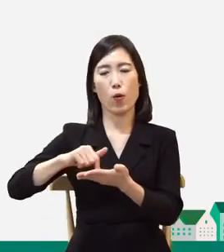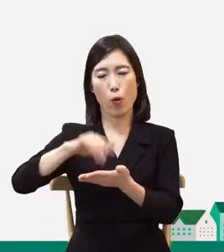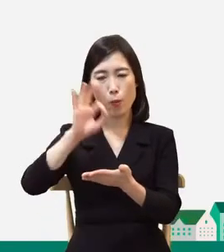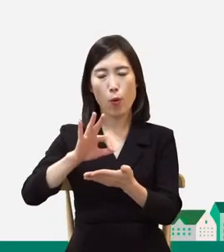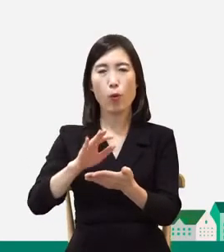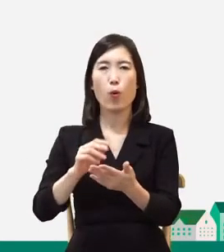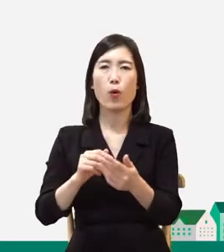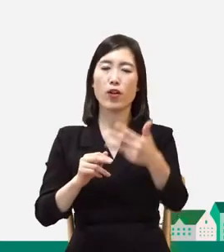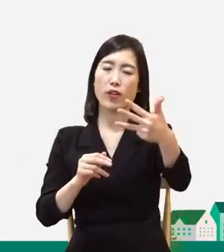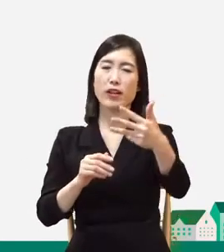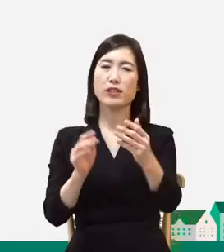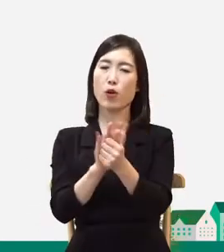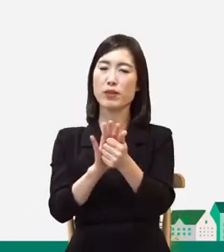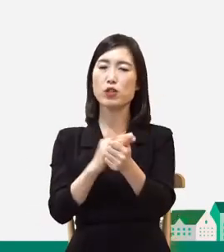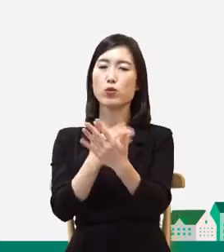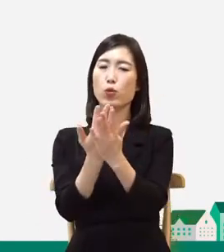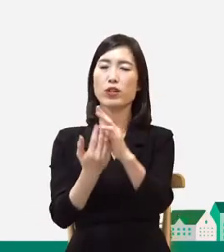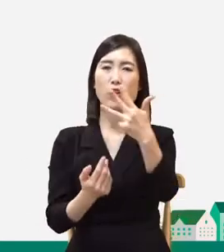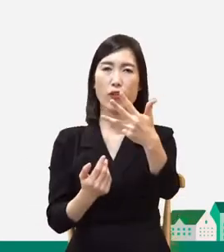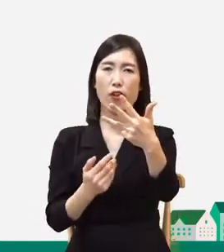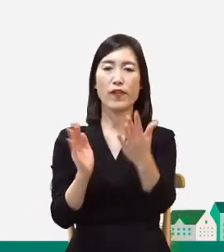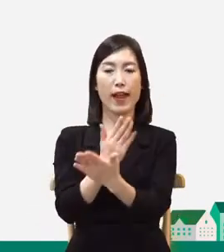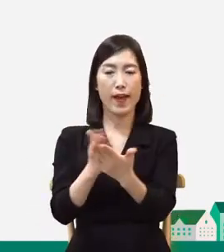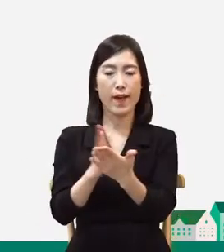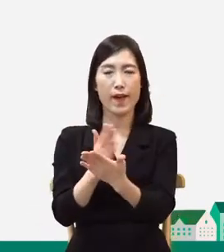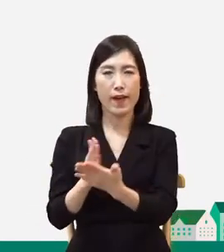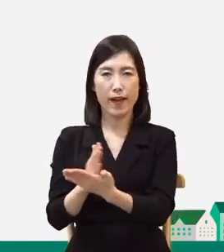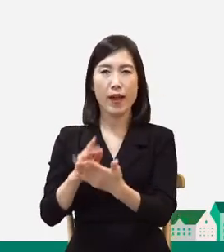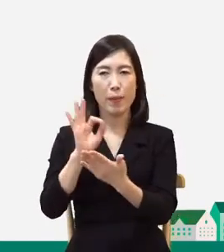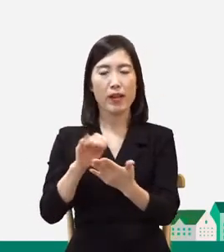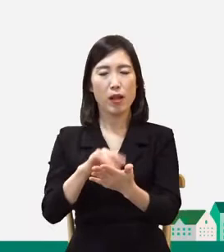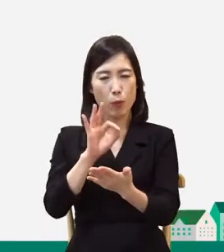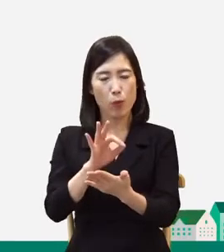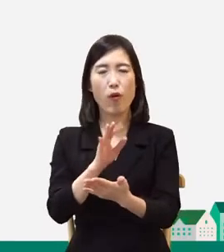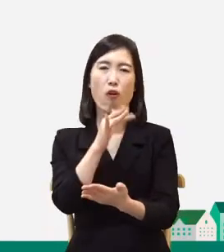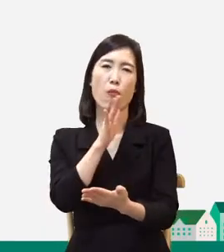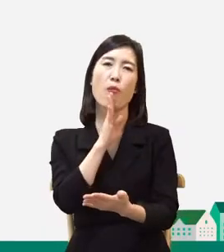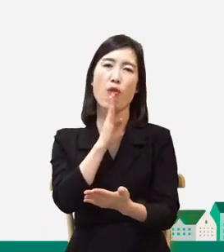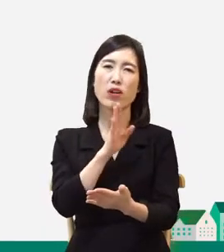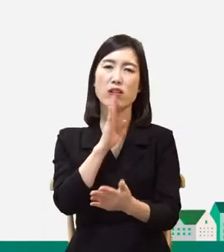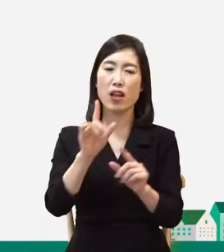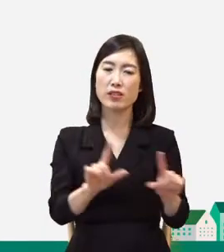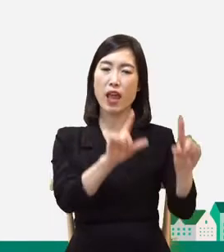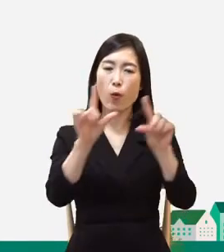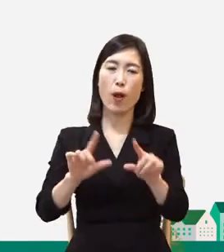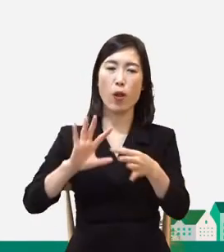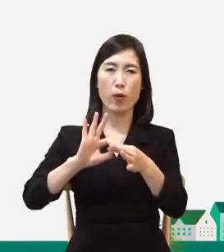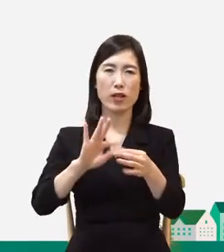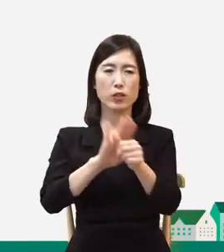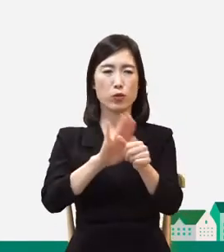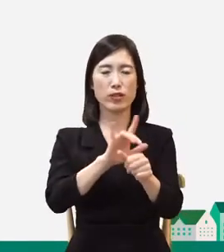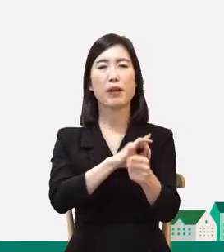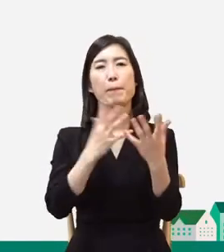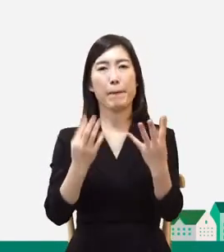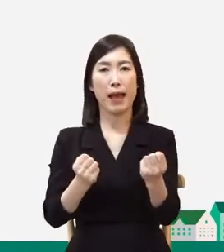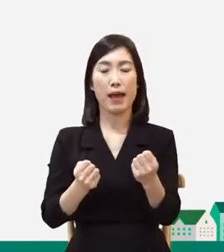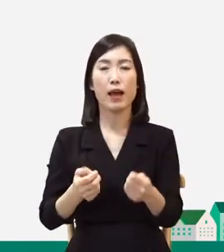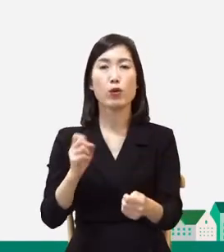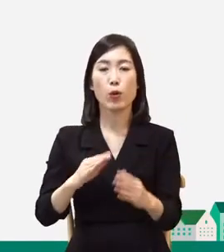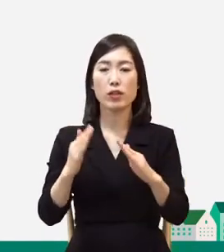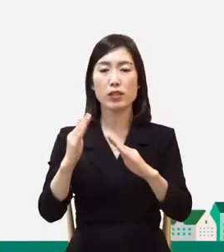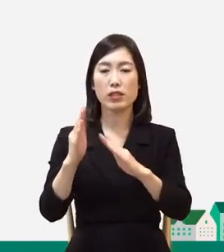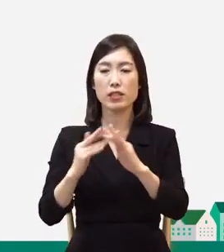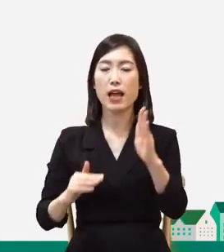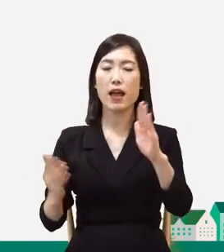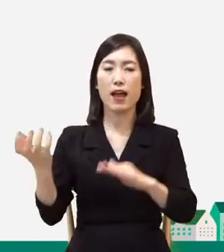나눠서 서비스를 정리해보았습니다. 그랬더니 역시나 생활과 관련된 서비스를 굉장히 많이 제공했더라고요. 그리고 또 입주